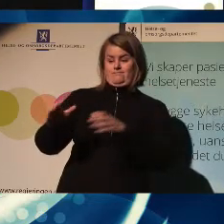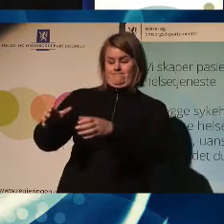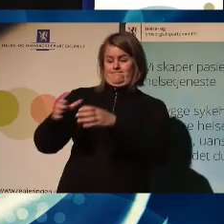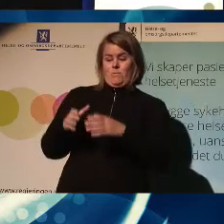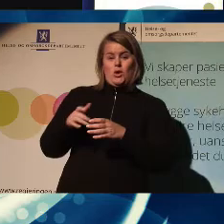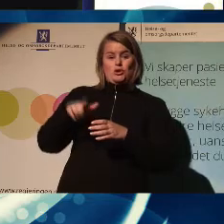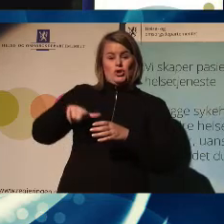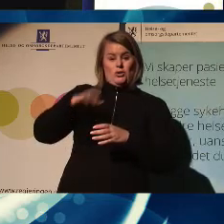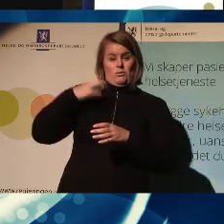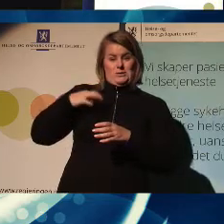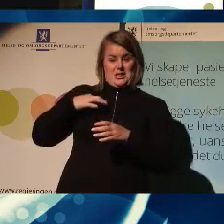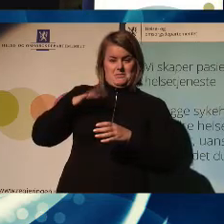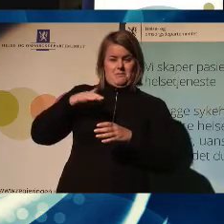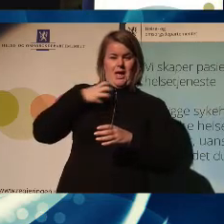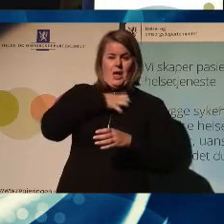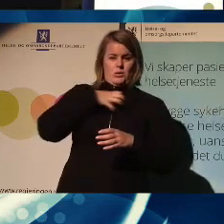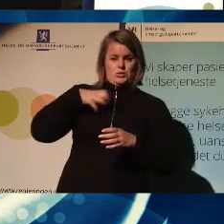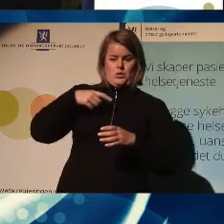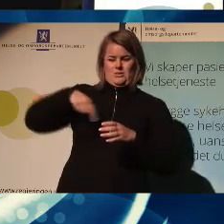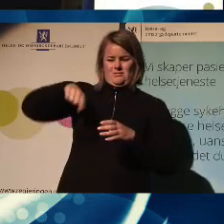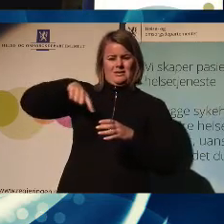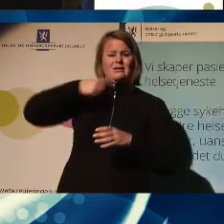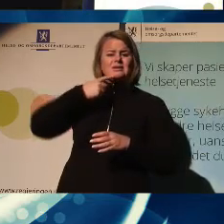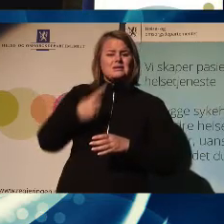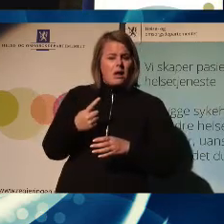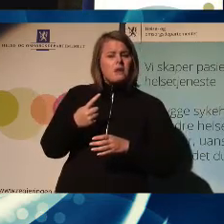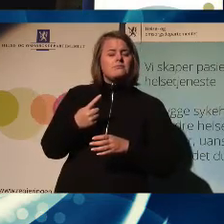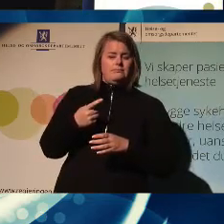Haugesund sa at de var ensomme.